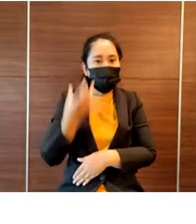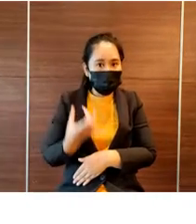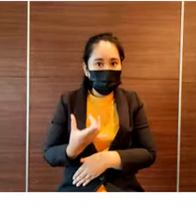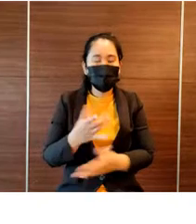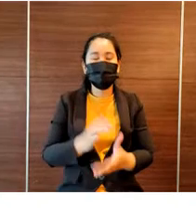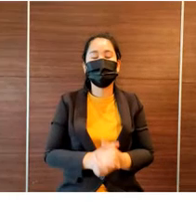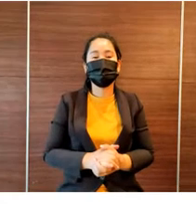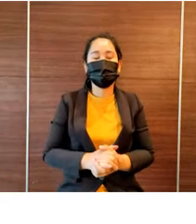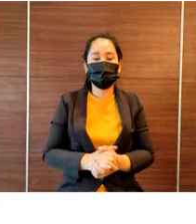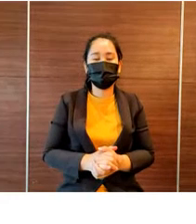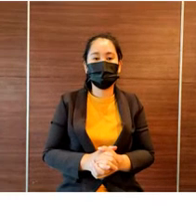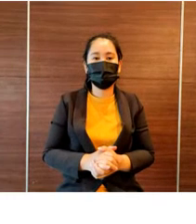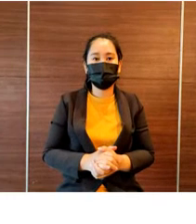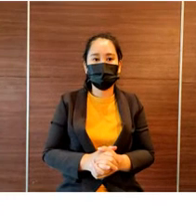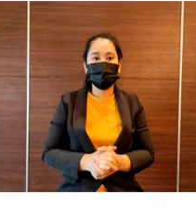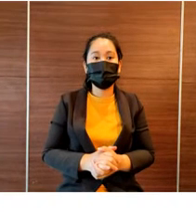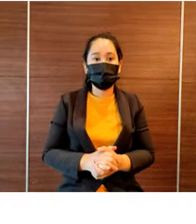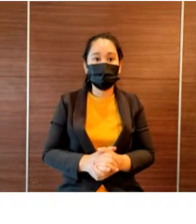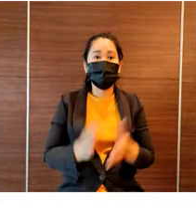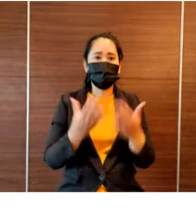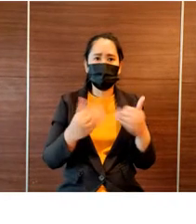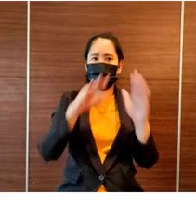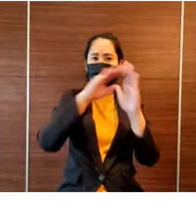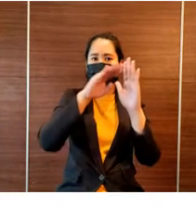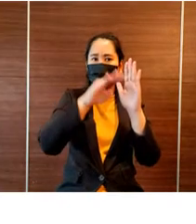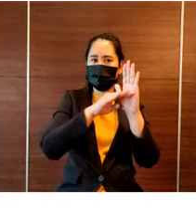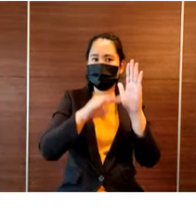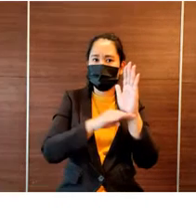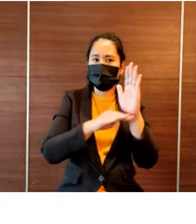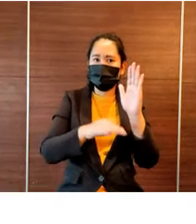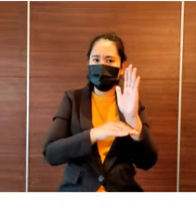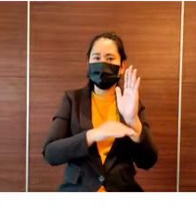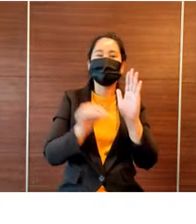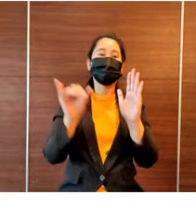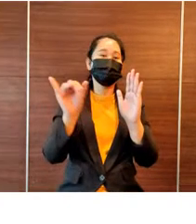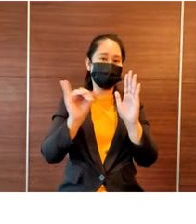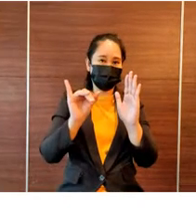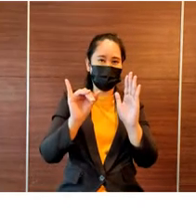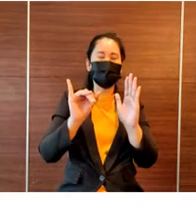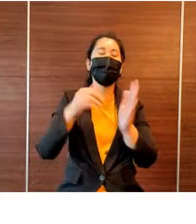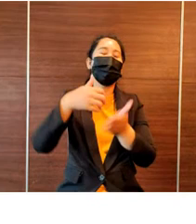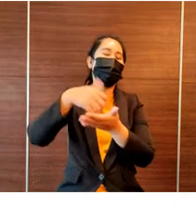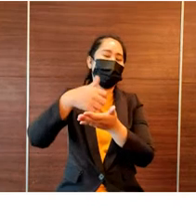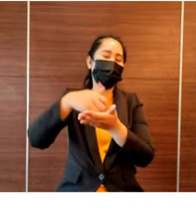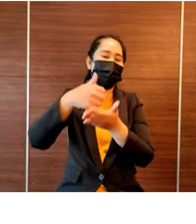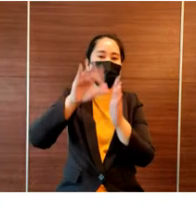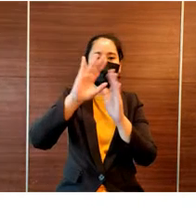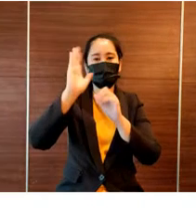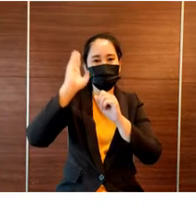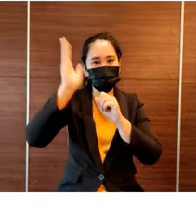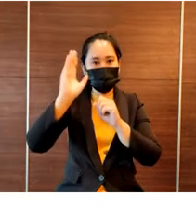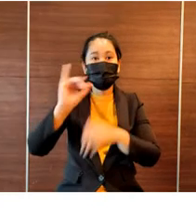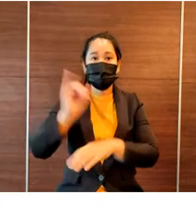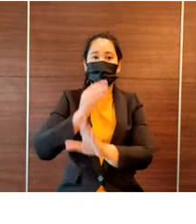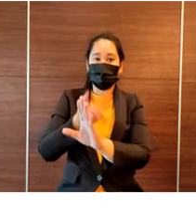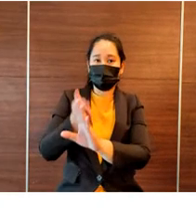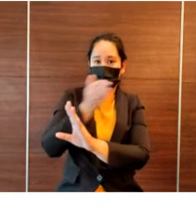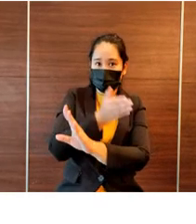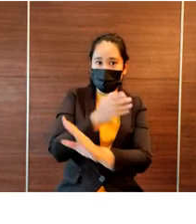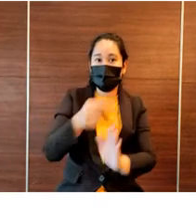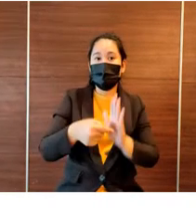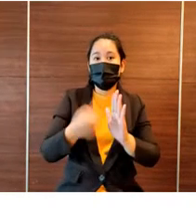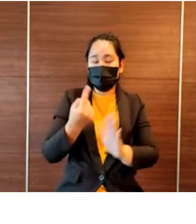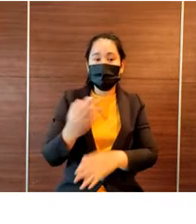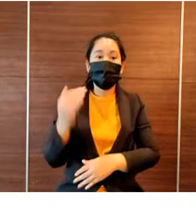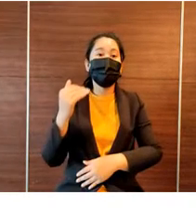ค่ะซึ่งก่อนที่จะไปพบการบรรยายทางวิชาการและก็การเสวนาทั้งหมดที่กล่าวมานะคะก็จะขออนุญาตเชิญพี่เอ